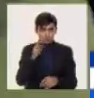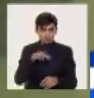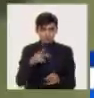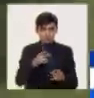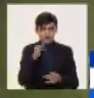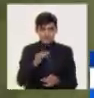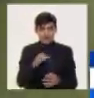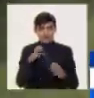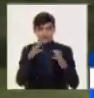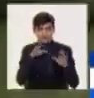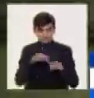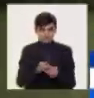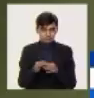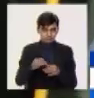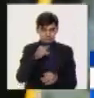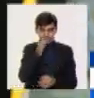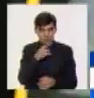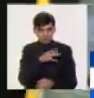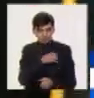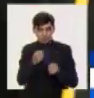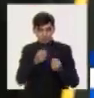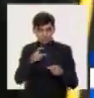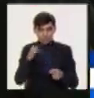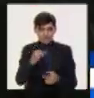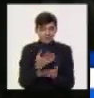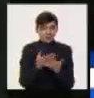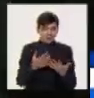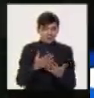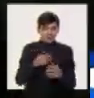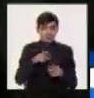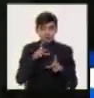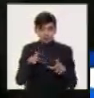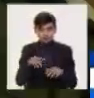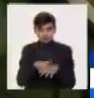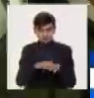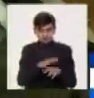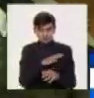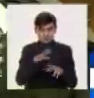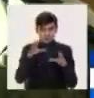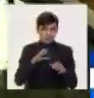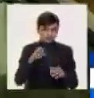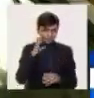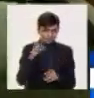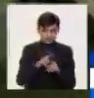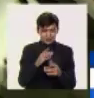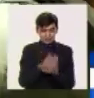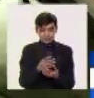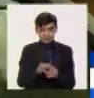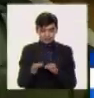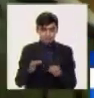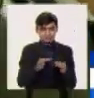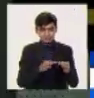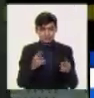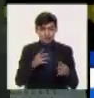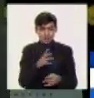Соблюдать дистанцию в автобусах невозможно, признаются водители. Некоторые пассажиры не только пренебрегают правилами рассадки в шахматном порядке,